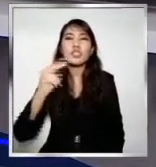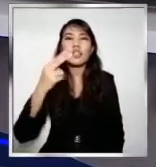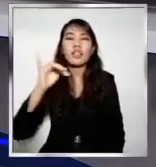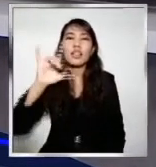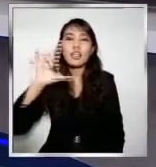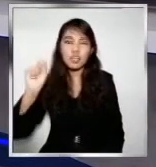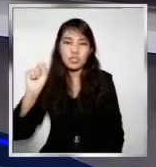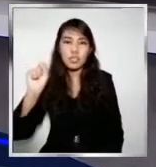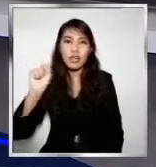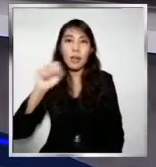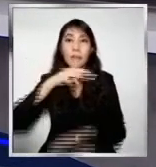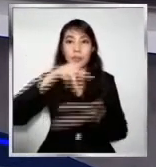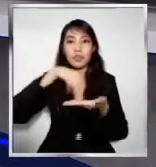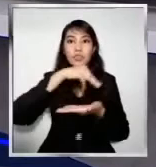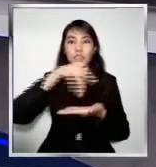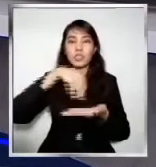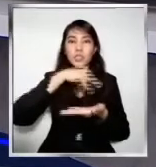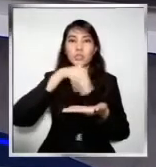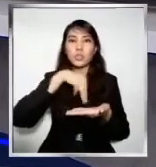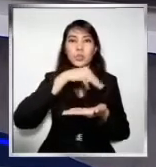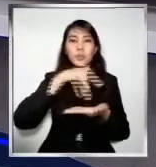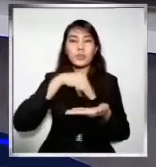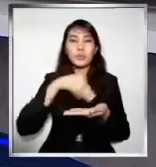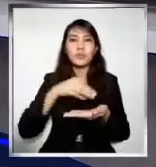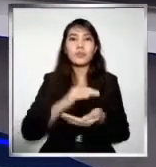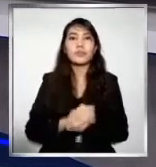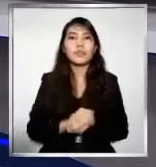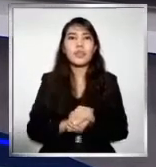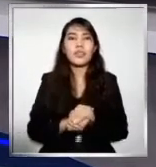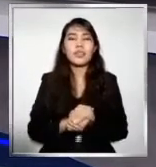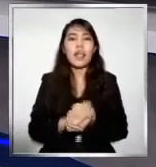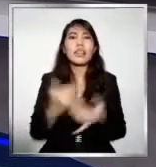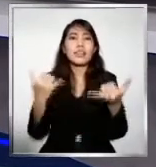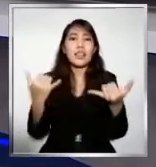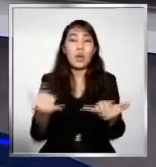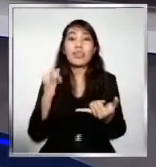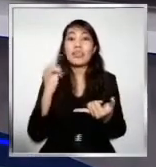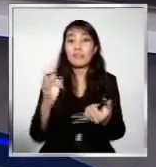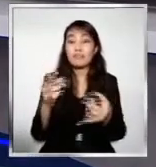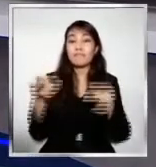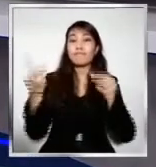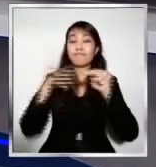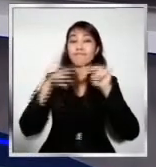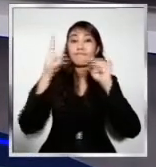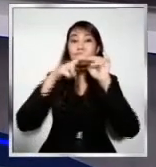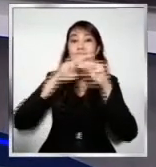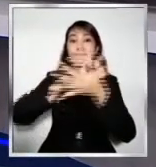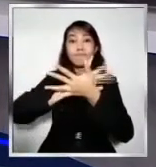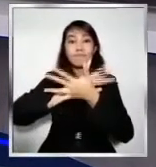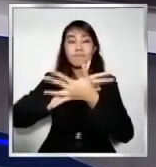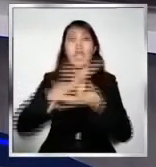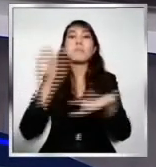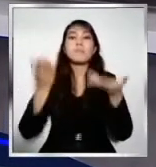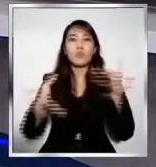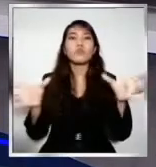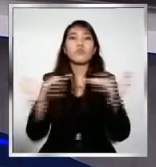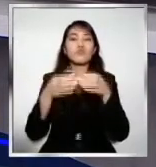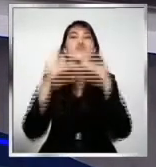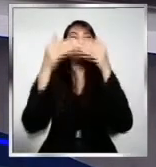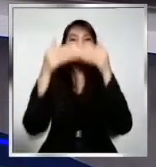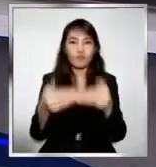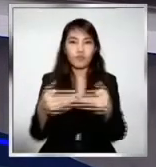hard lockdown ng barangay kung darami pa ang magkaka-COVID doon. Nagpapatuloy naman ang pamamahagi ng SAP subsidy sa